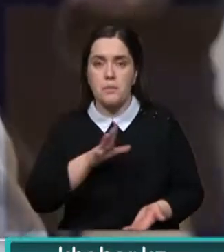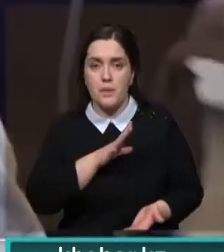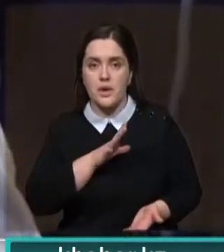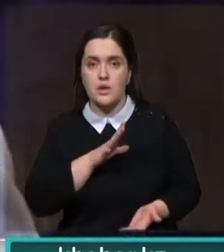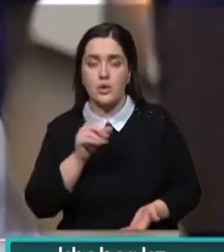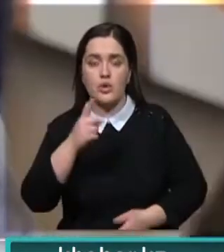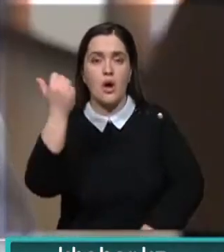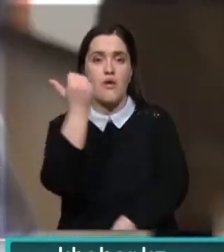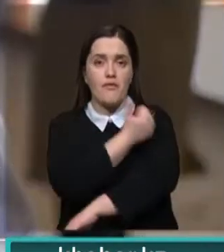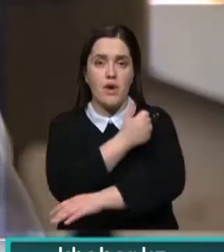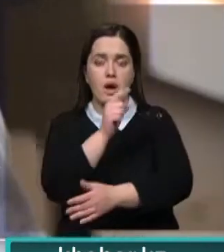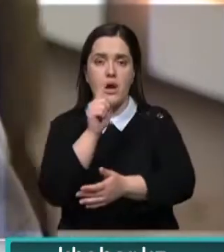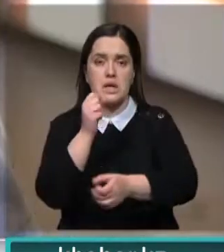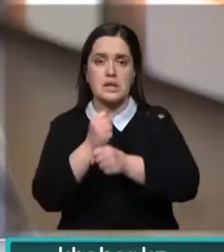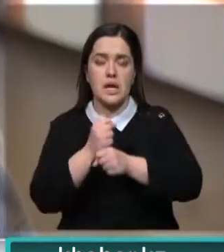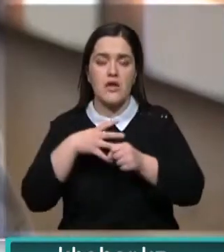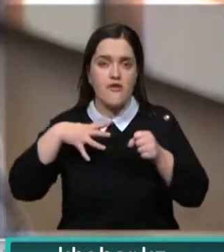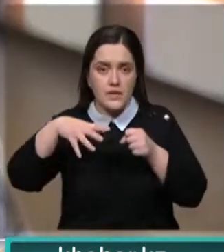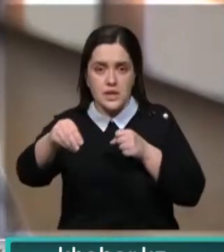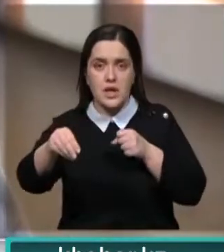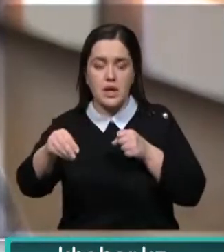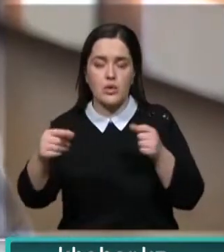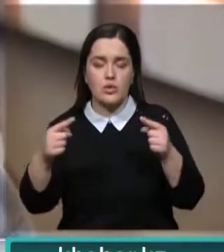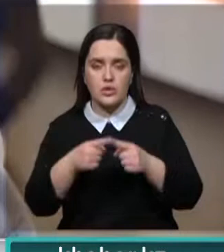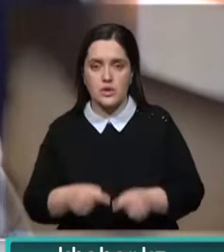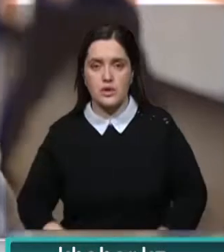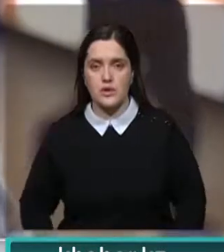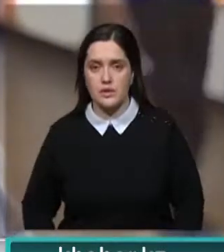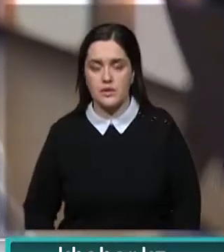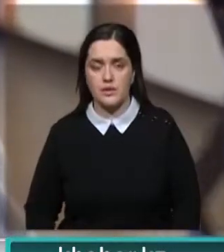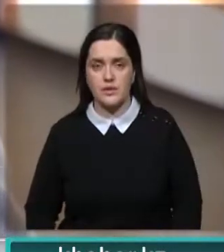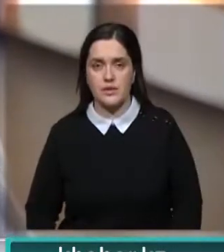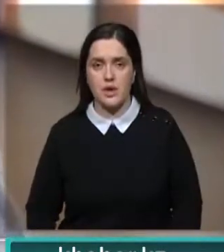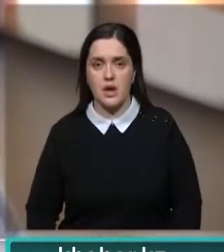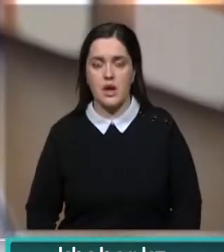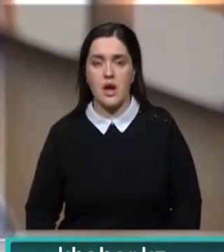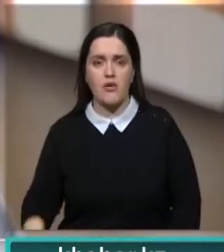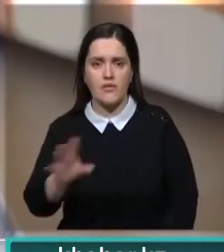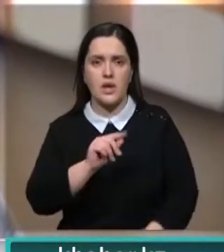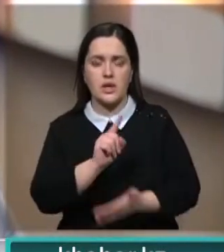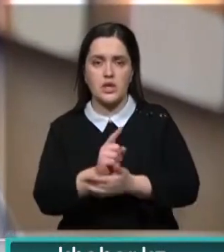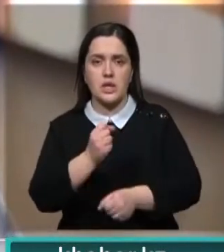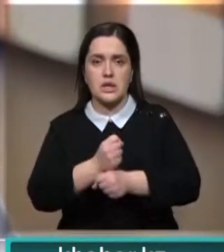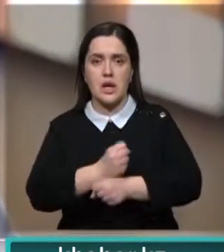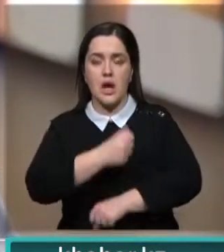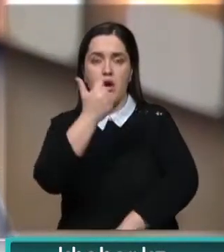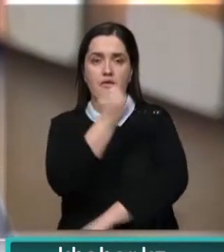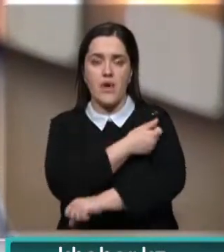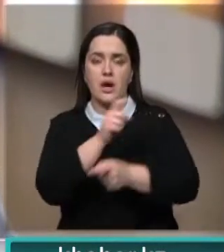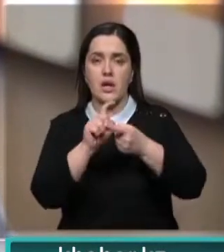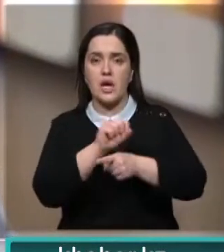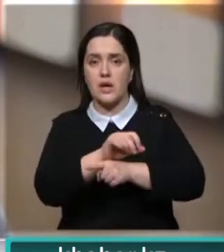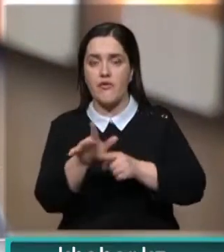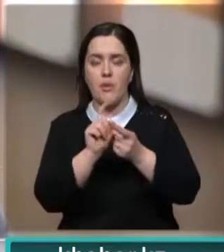что вакцинацию должны делать все, вот это точно. Абсолютно все должны сделать вакцинацию, иначе с коронавирусом